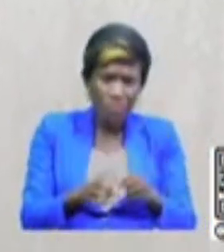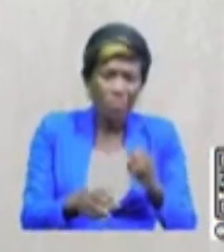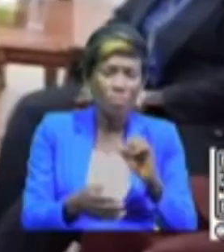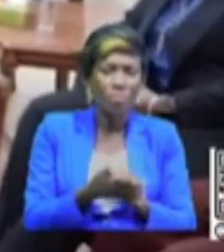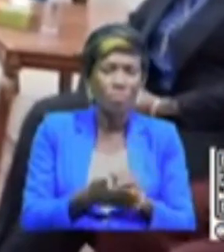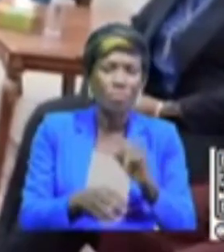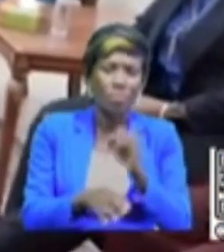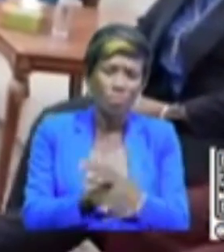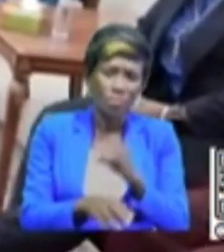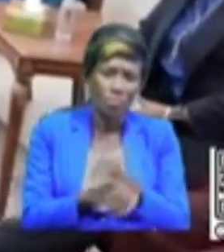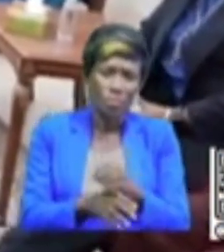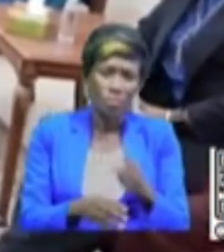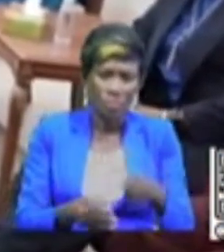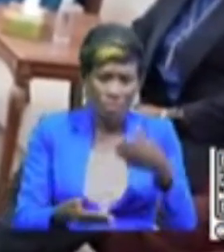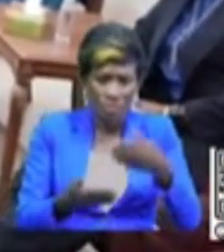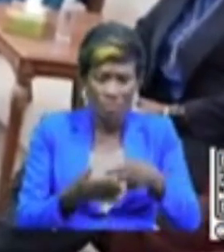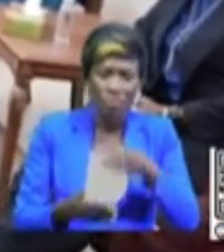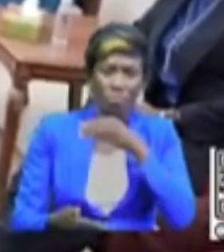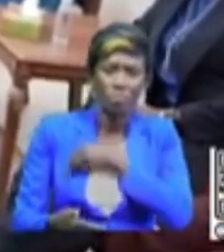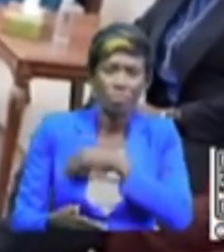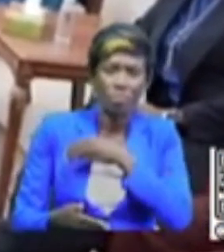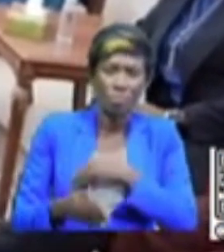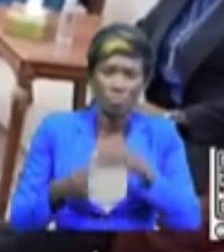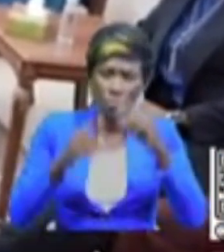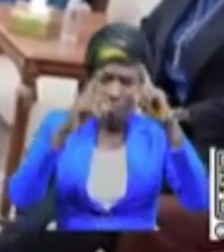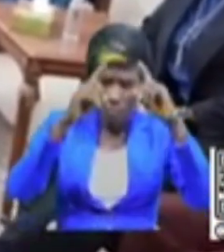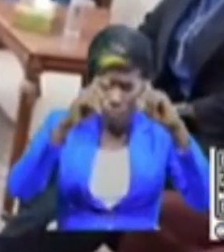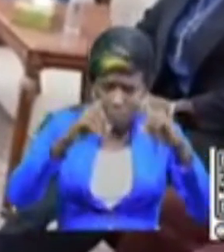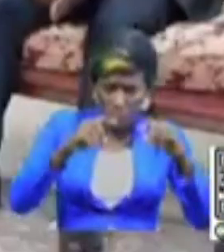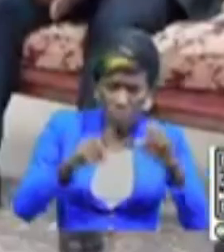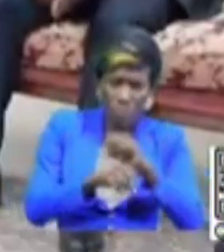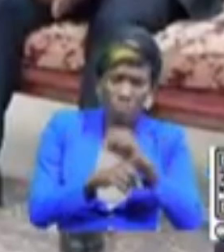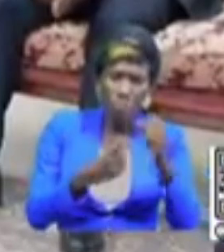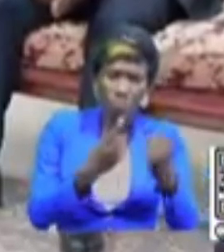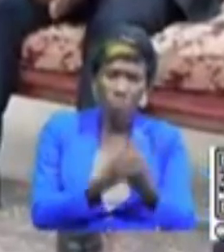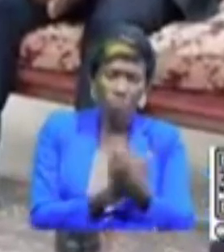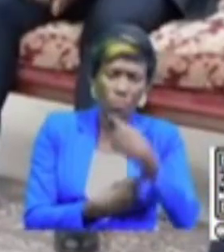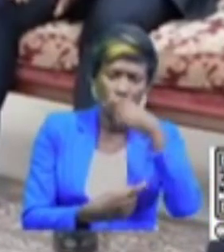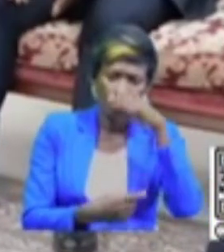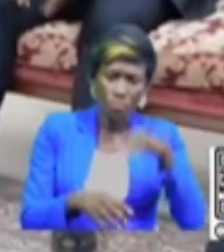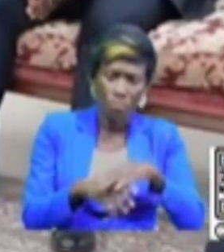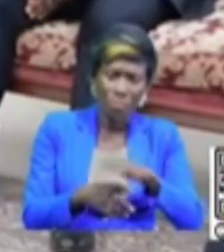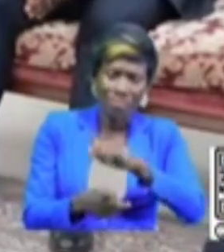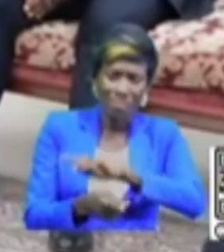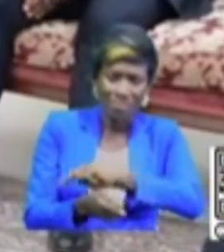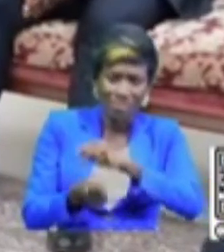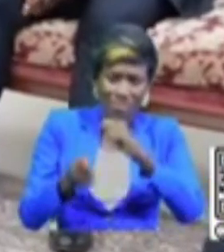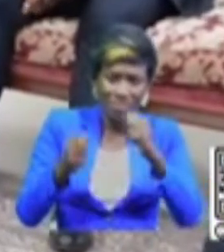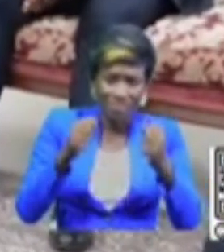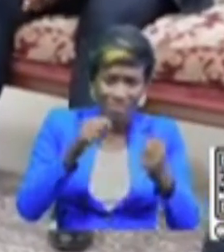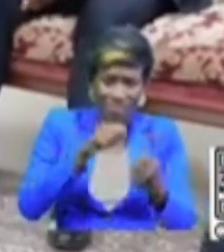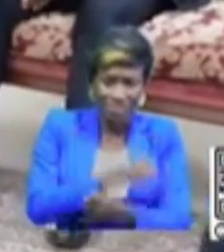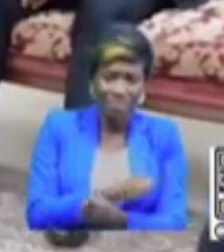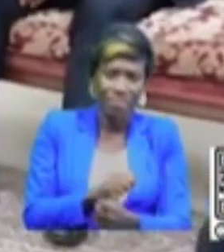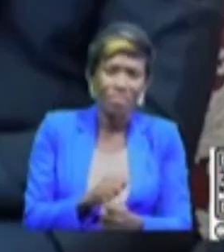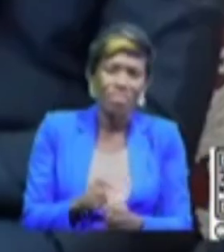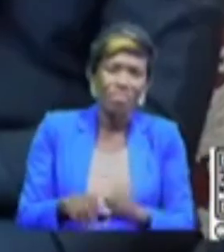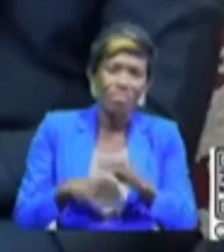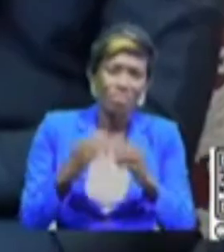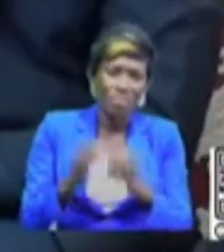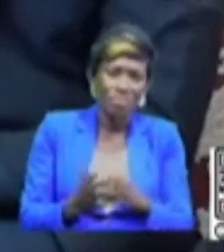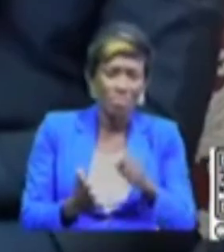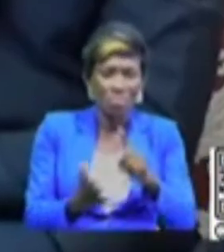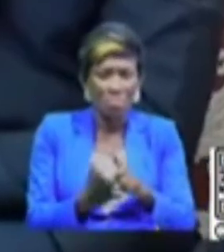cadre d'une mission d'évaluation de la situation transitionnelle. Les hôtes du président de la haute juridiction ont de prime abord porté